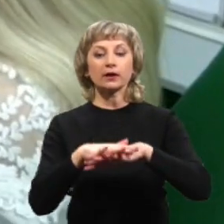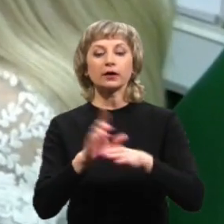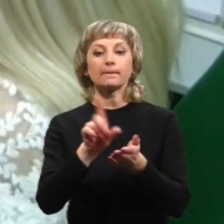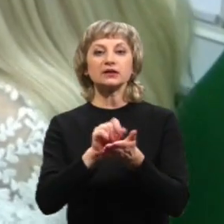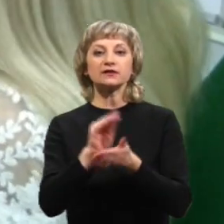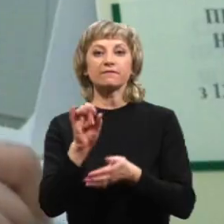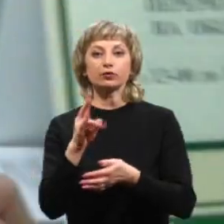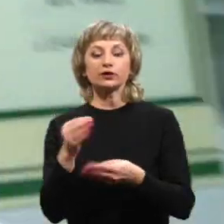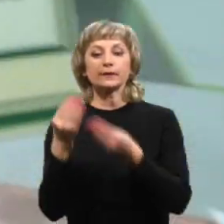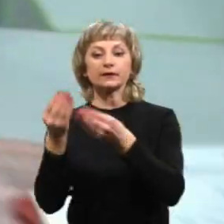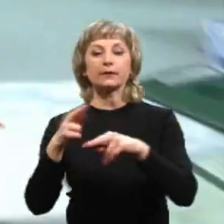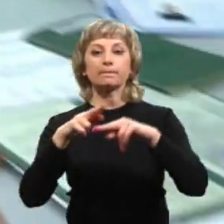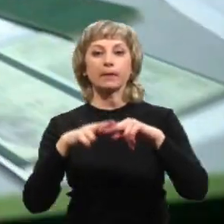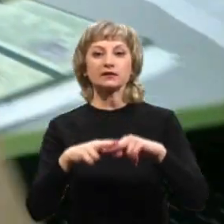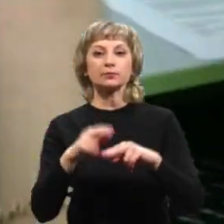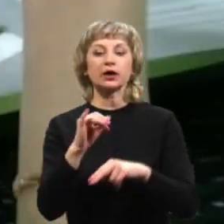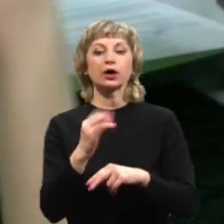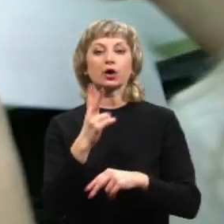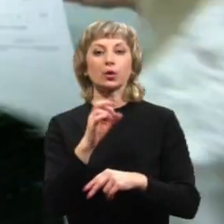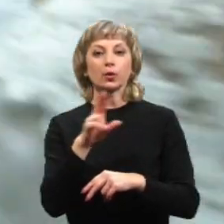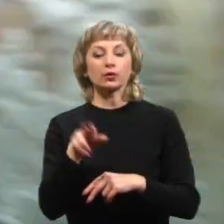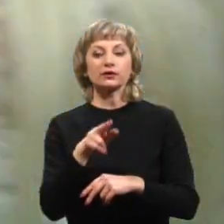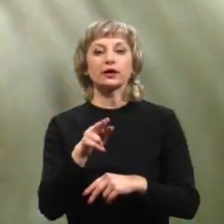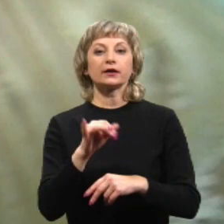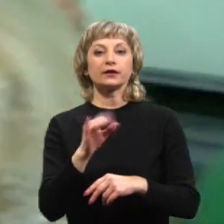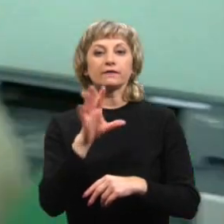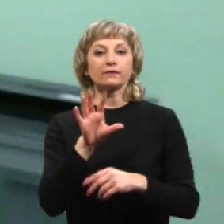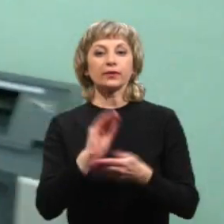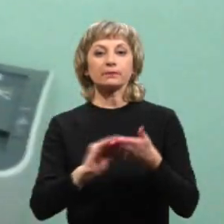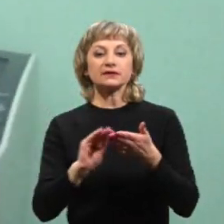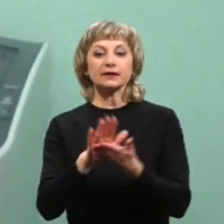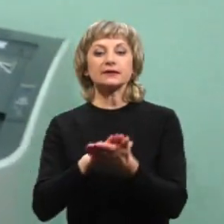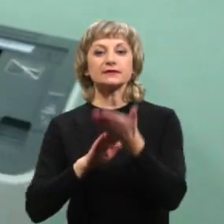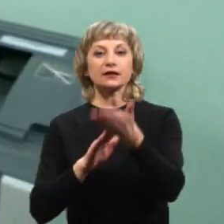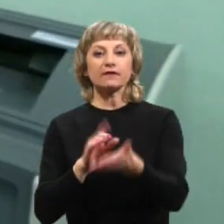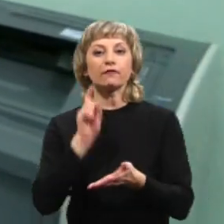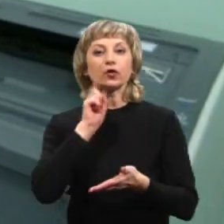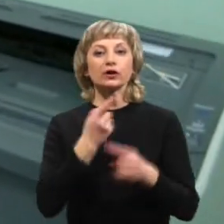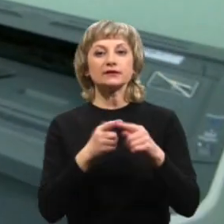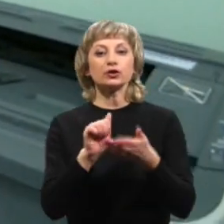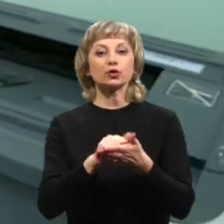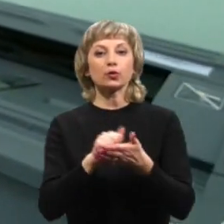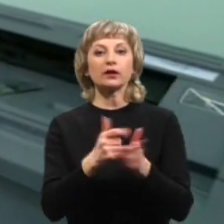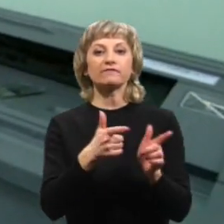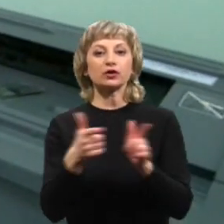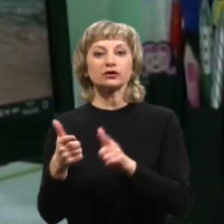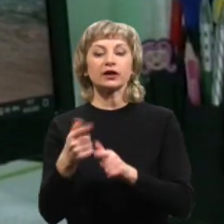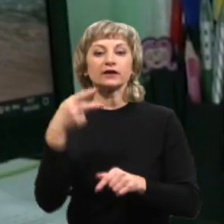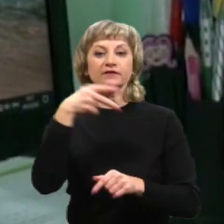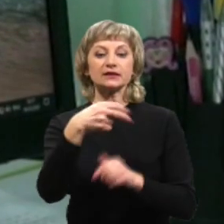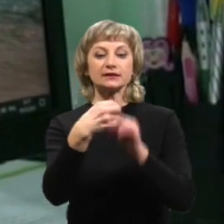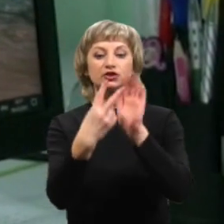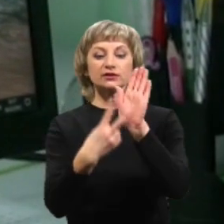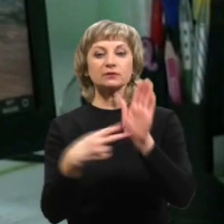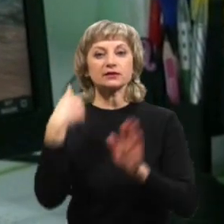пенсійному фонді надати паспорт, ідентифікаційний номер, фото і написати заяву. В Україні цей документ виготовляють із